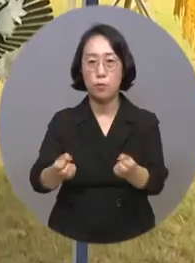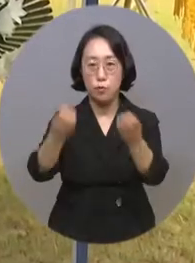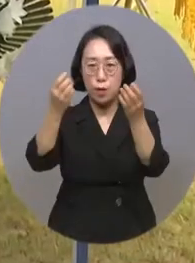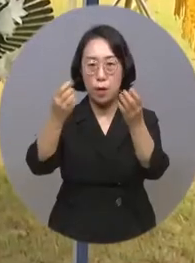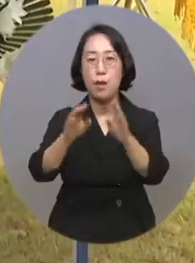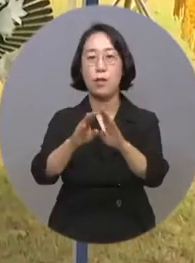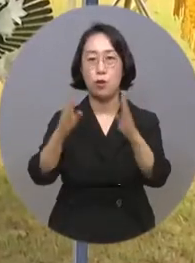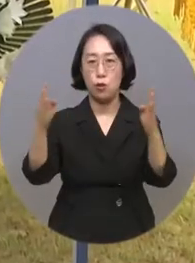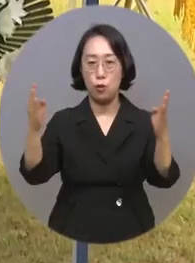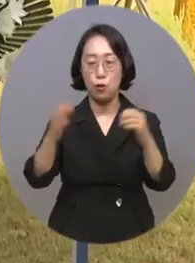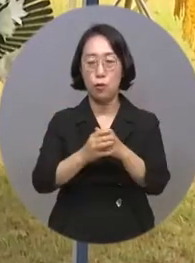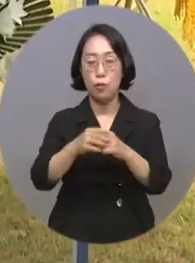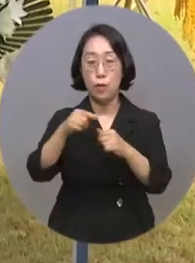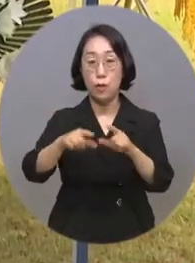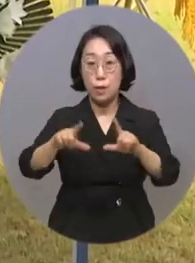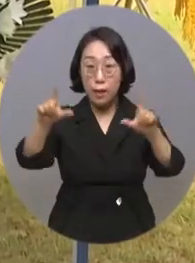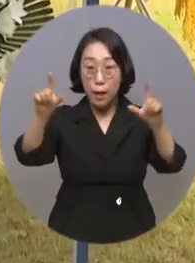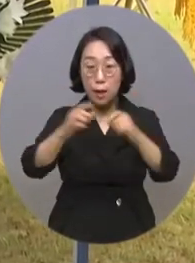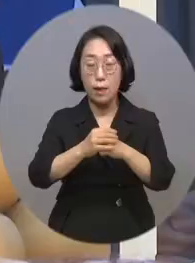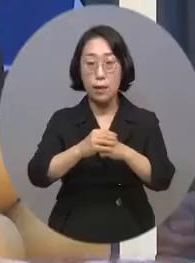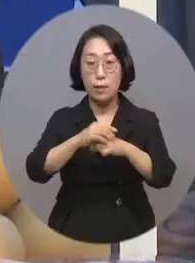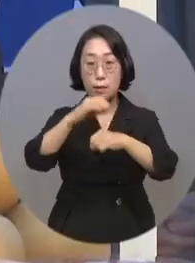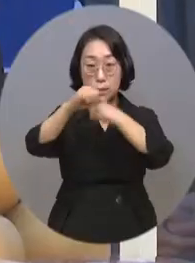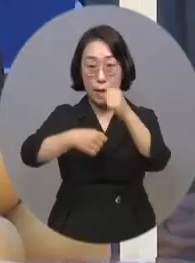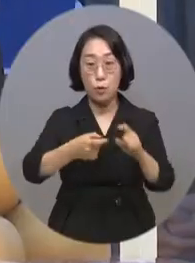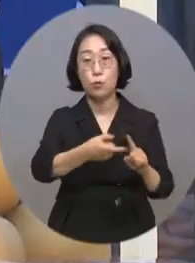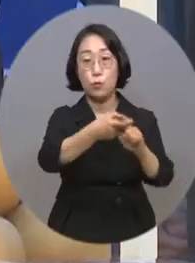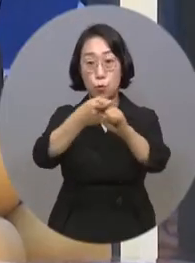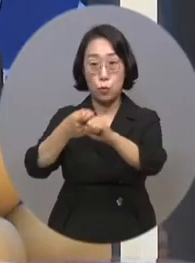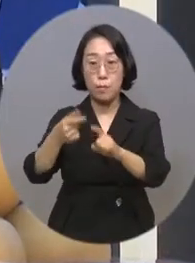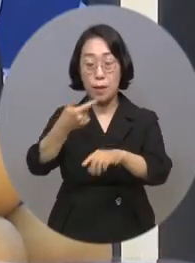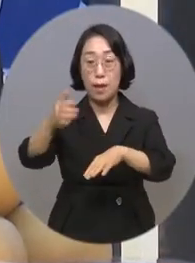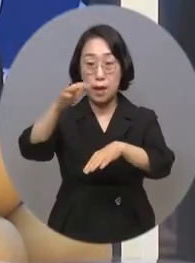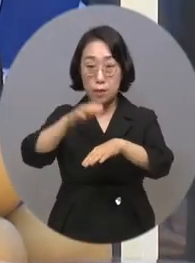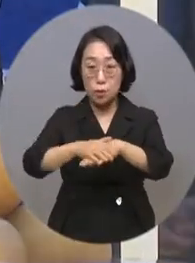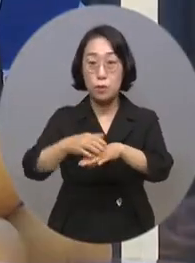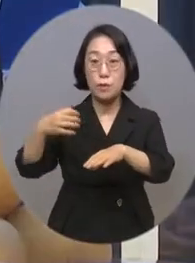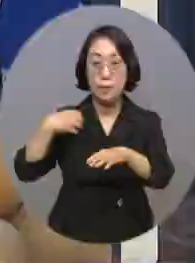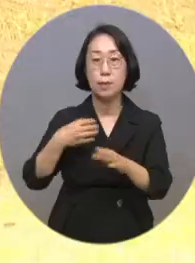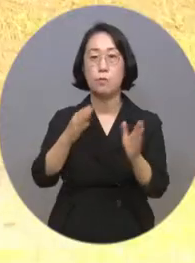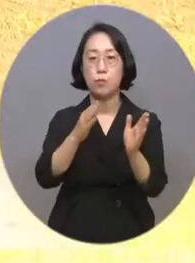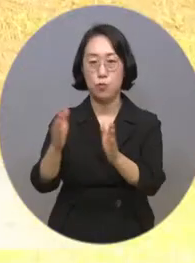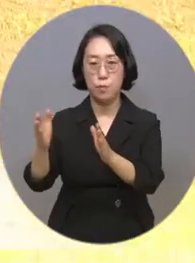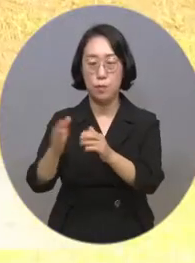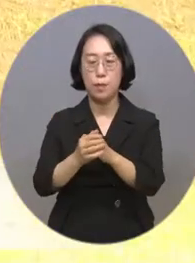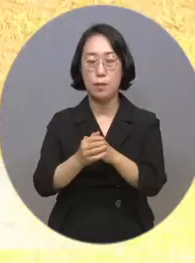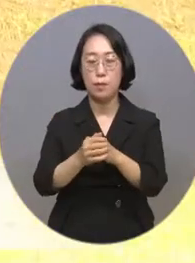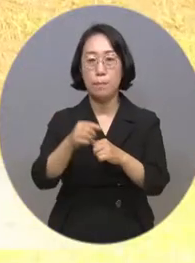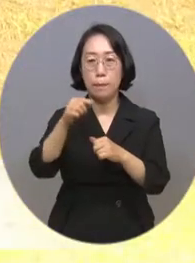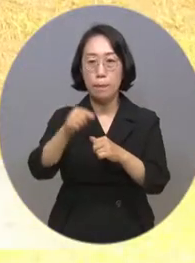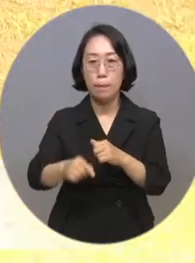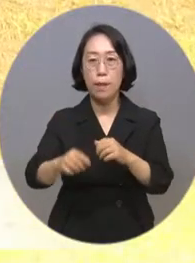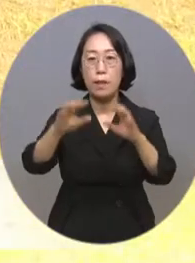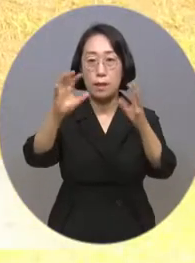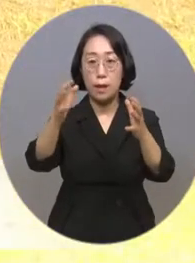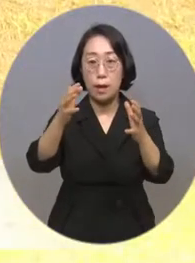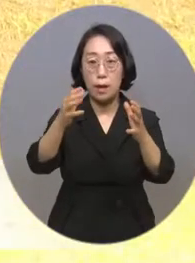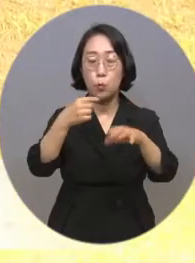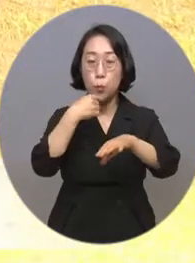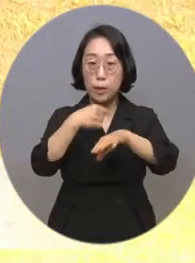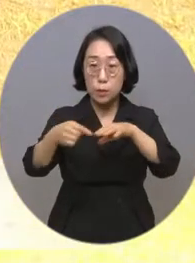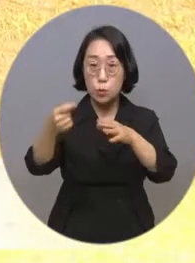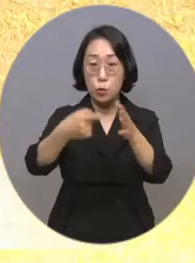이날 제향제는 한국자유춘영맹 대전광역시 지부 중구지의 주관으로 진행되었습니다. 오늘 우리는 국가와 민족을